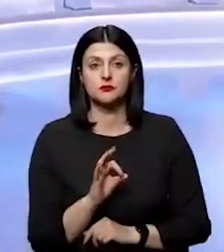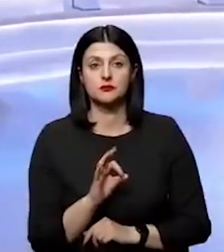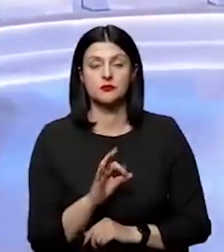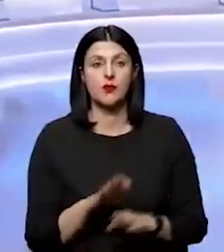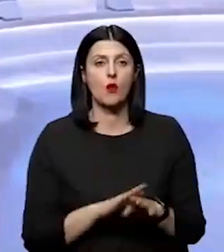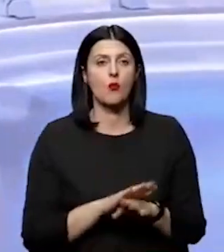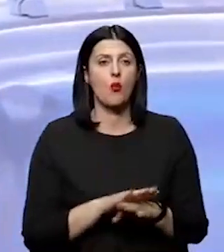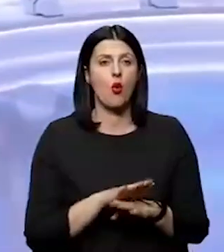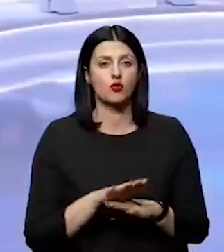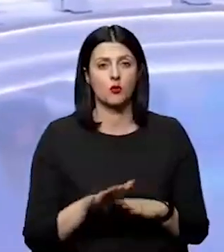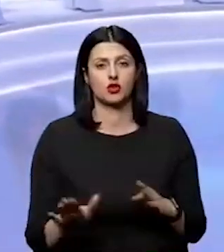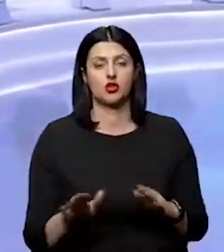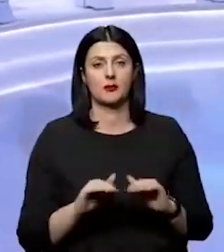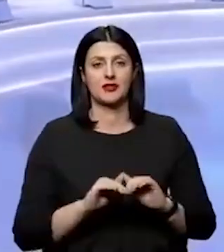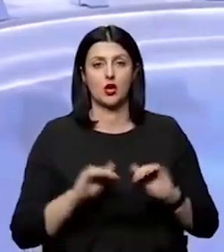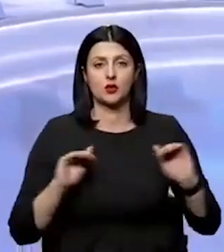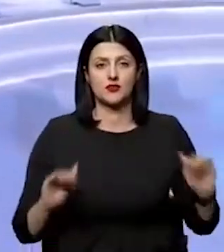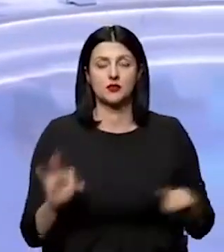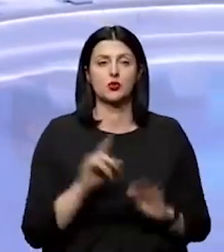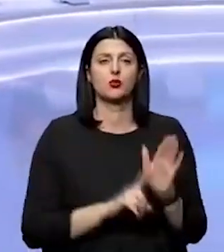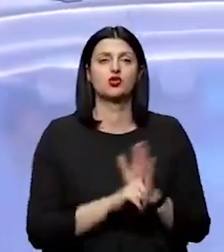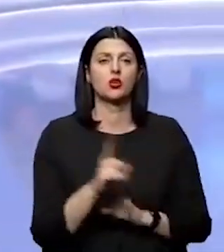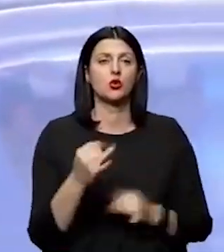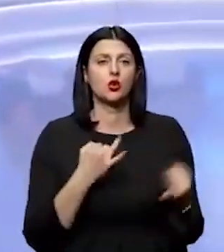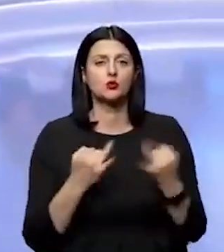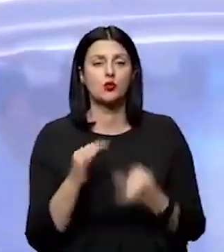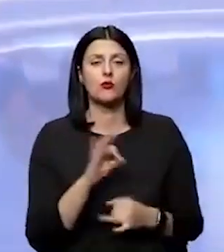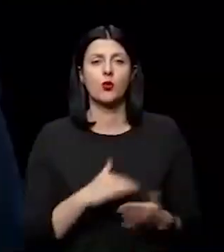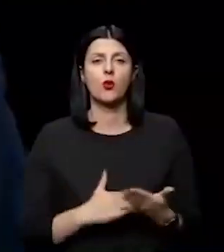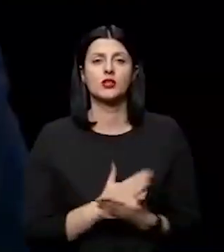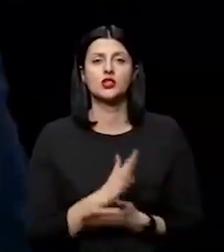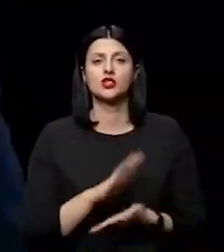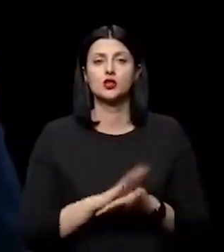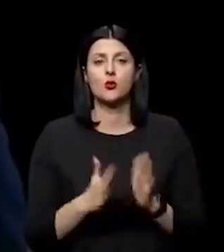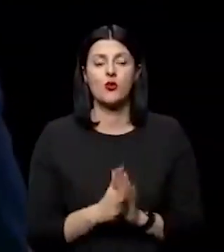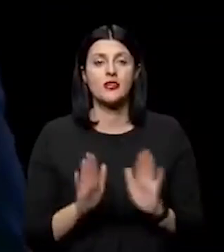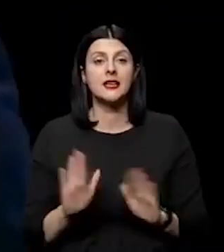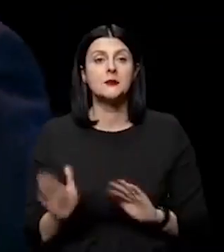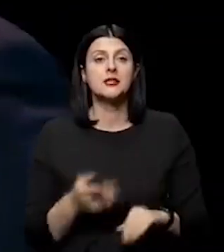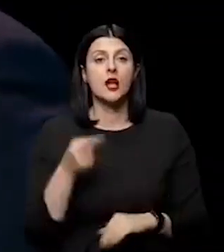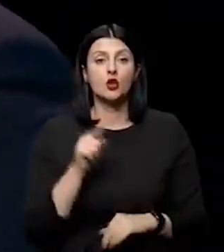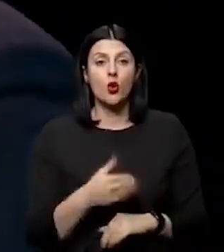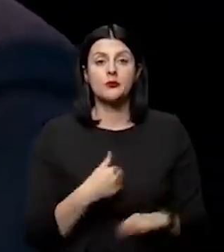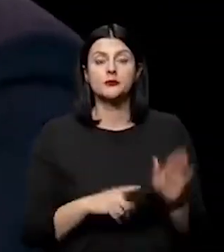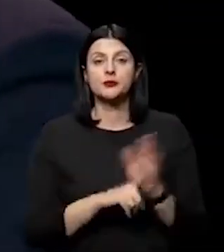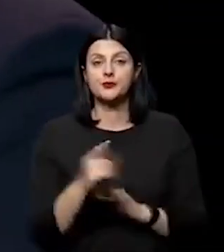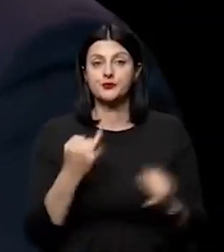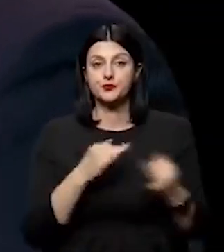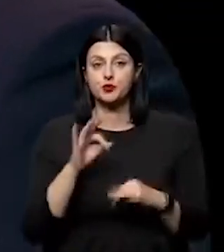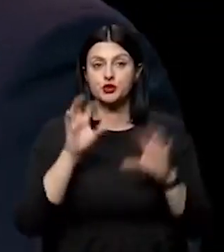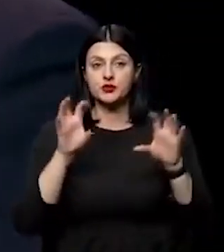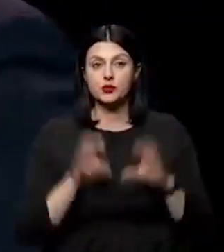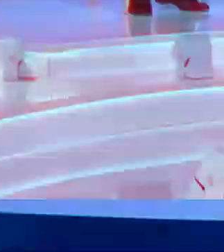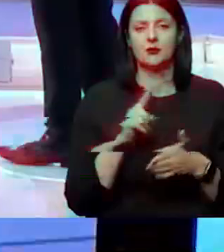повномасштабное разведение, про початок розмов, про політичні домовленості. Тільки після того ми починаємо говорити про закон, про